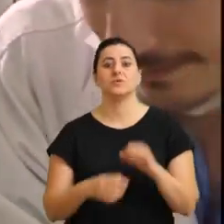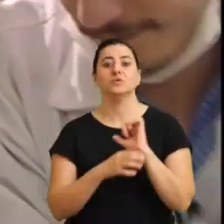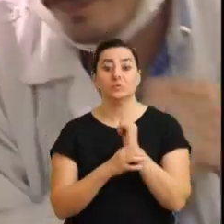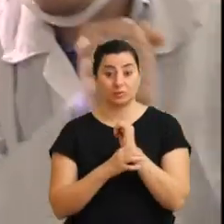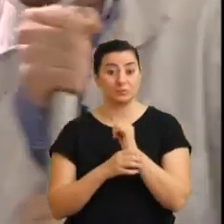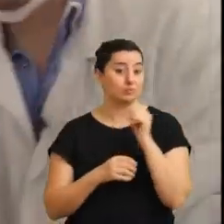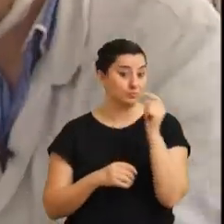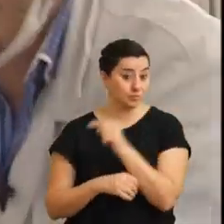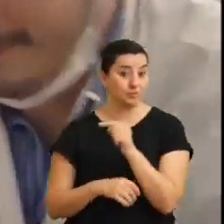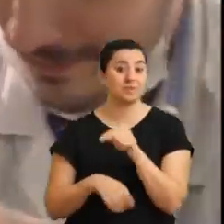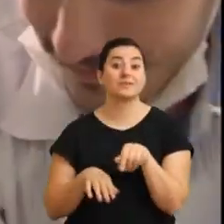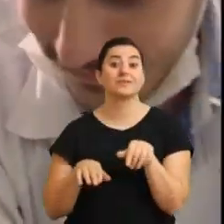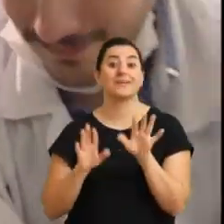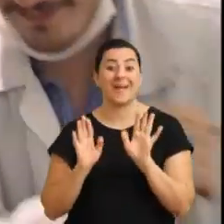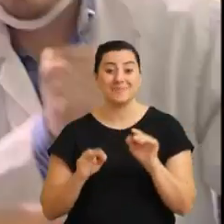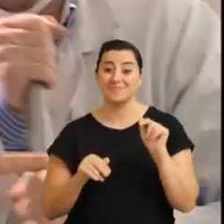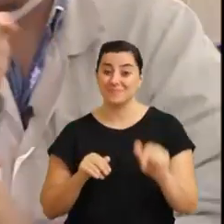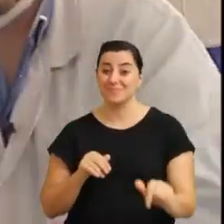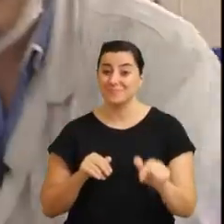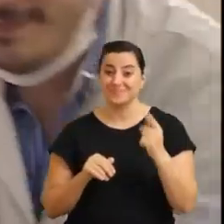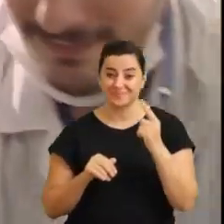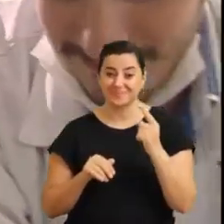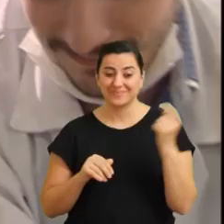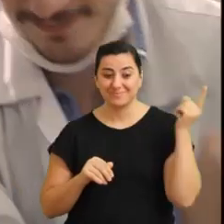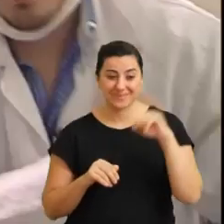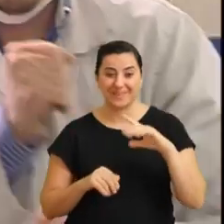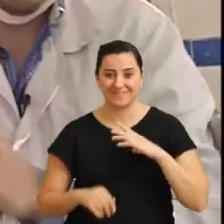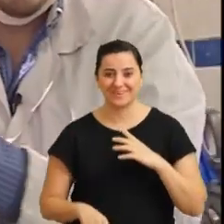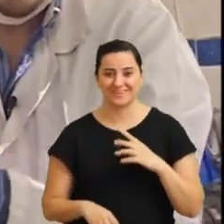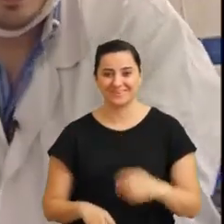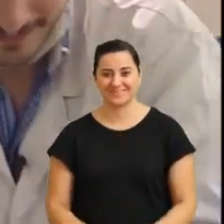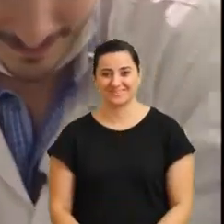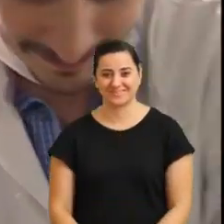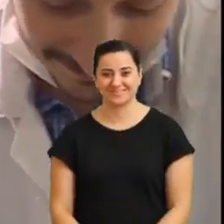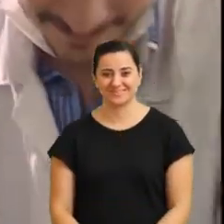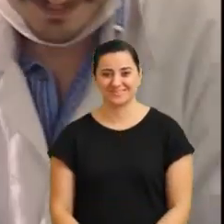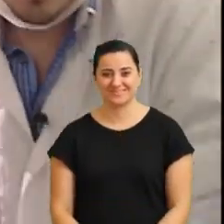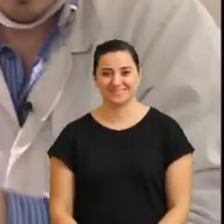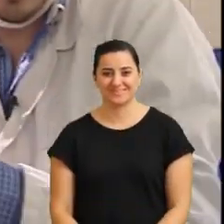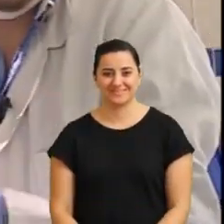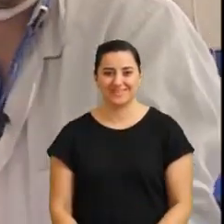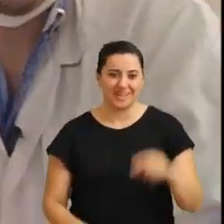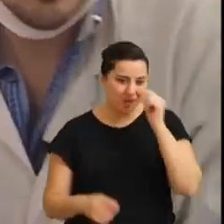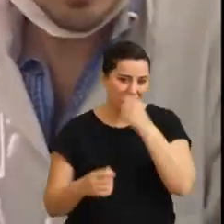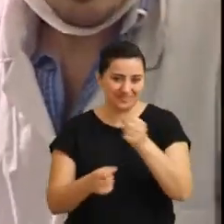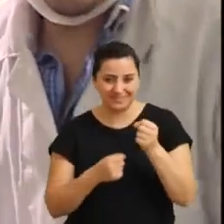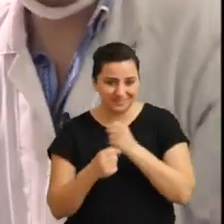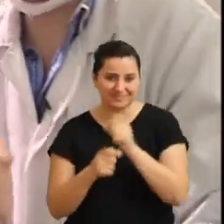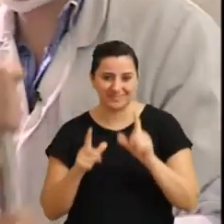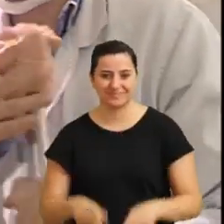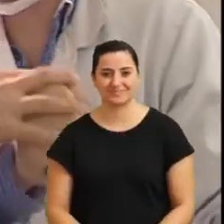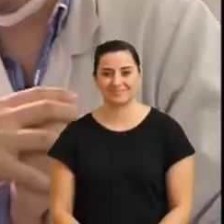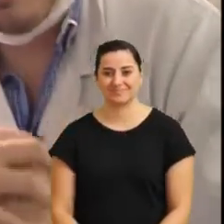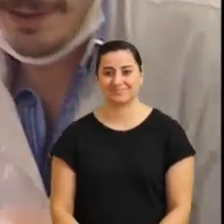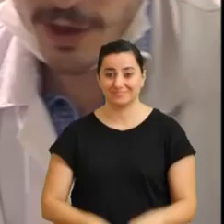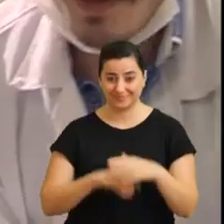Ustacığım bundan değil ama bundan bir tane daha var mı? Ki hani karıştırması daha kolay olsa. Vallahi